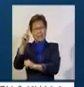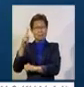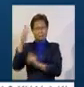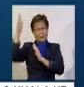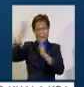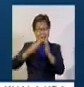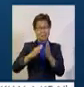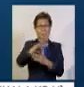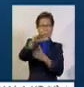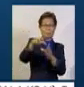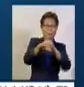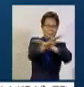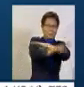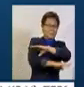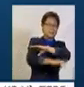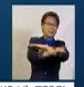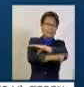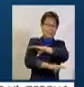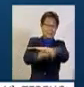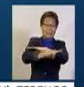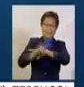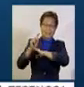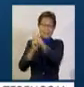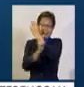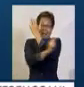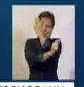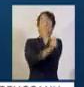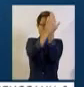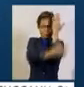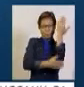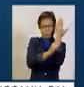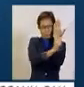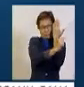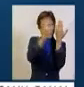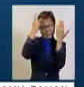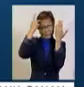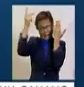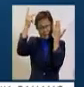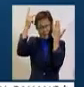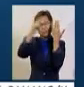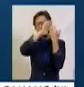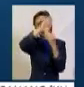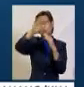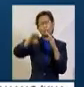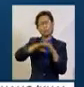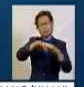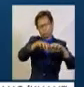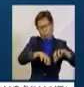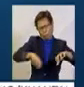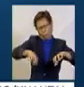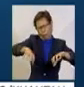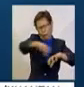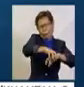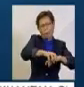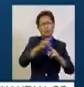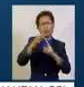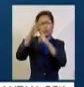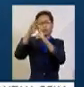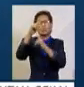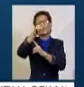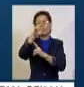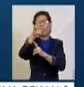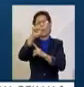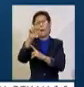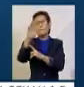iaitu melibatkan negeri-negeri pantai timur semenanjung Malaysia, di negeri Kelantan, di semua jajahan kecuali di jajahan Gua